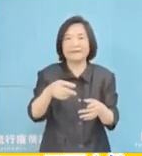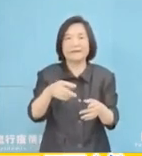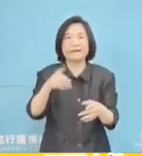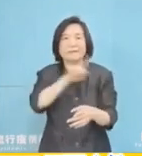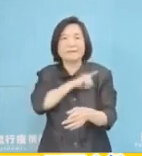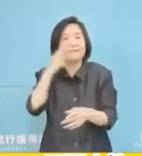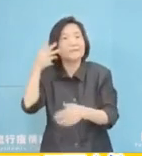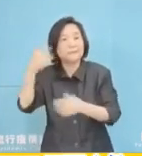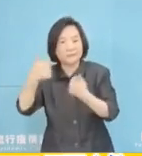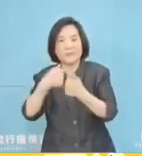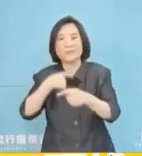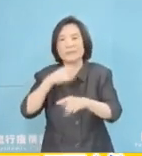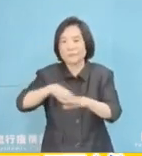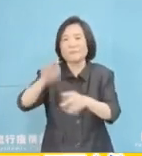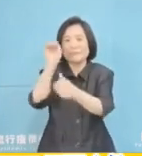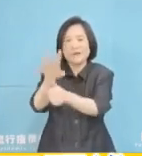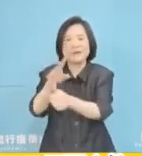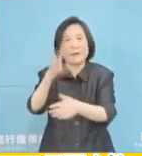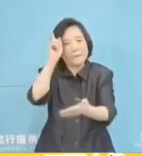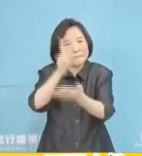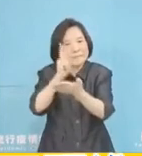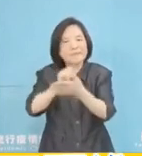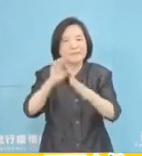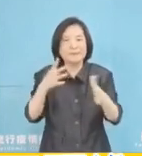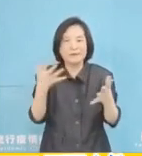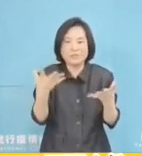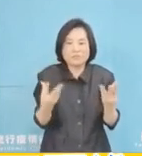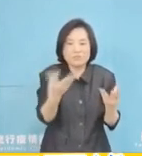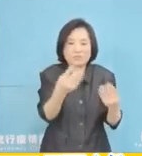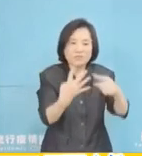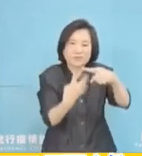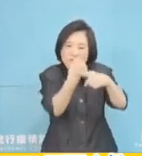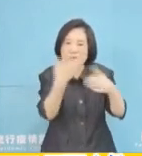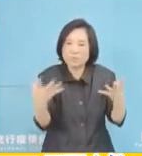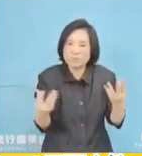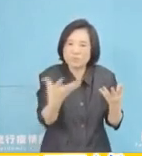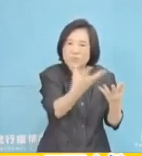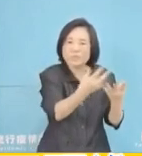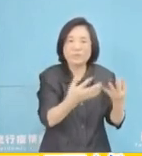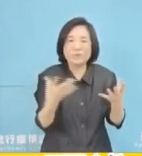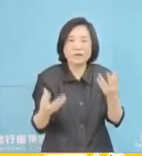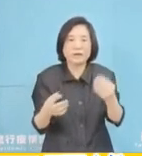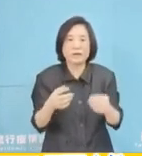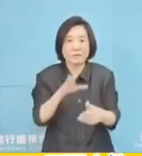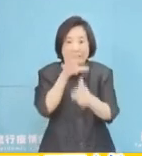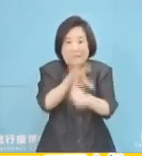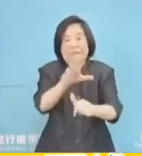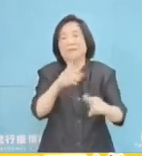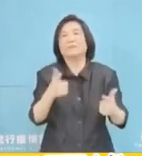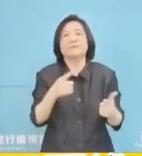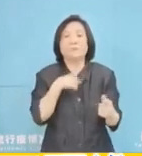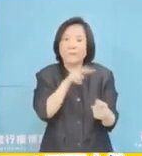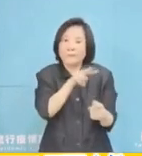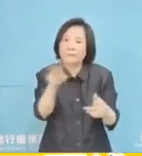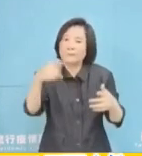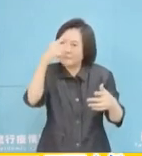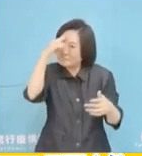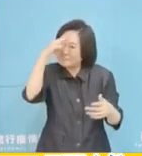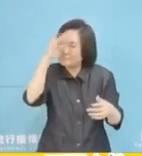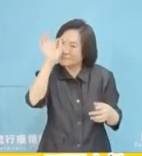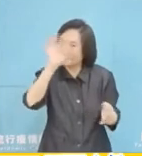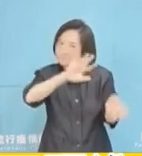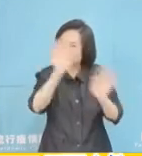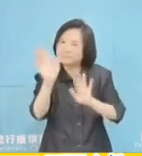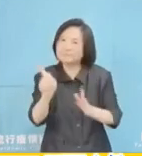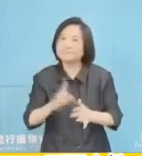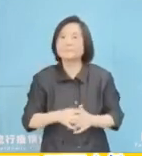治会的讲就是开始每天都大概减四分之一的摊位也不是也不需要说绝对强迫，我们看个两天看看效果怎